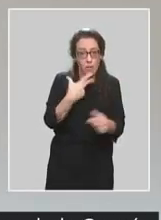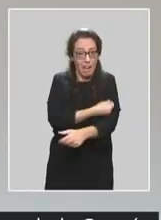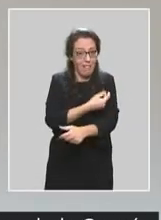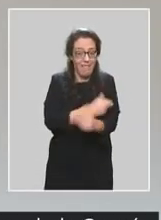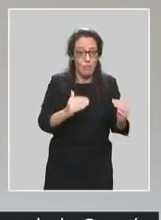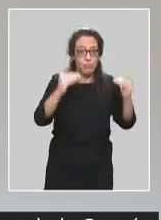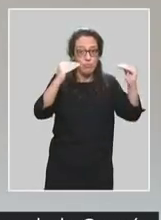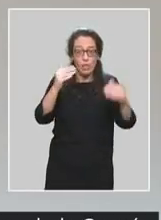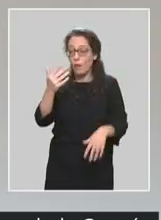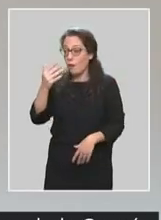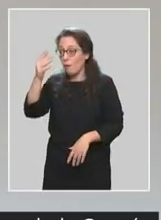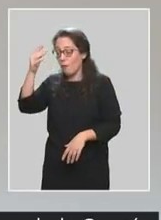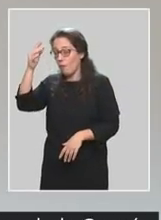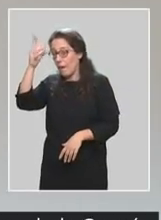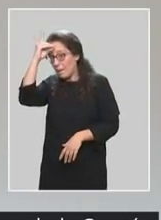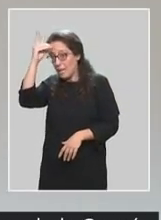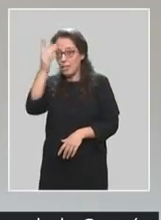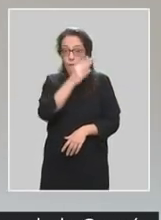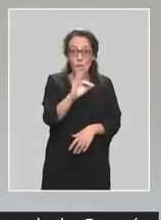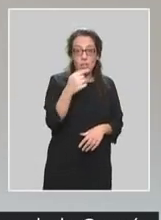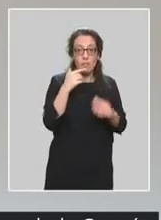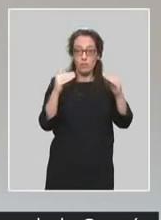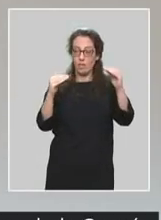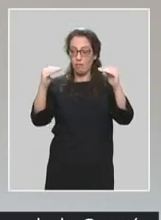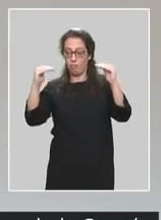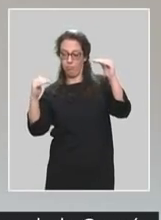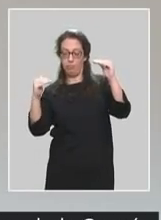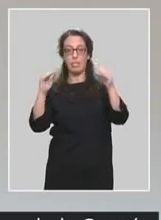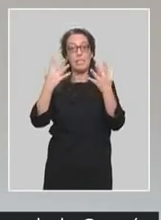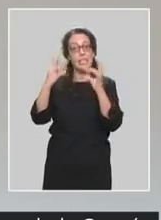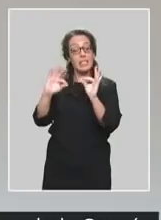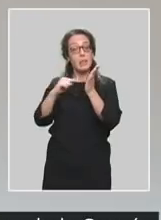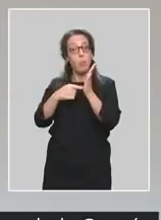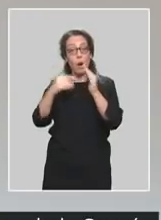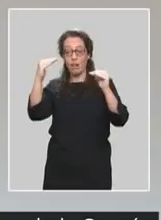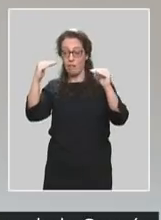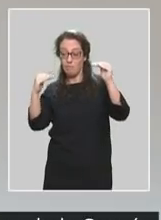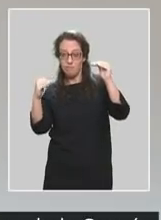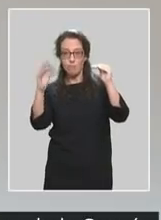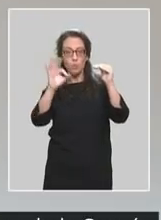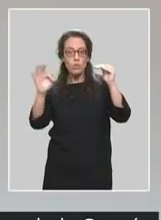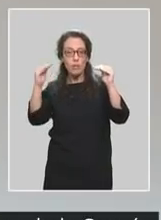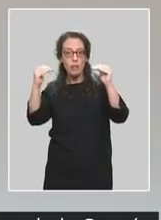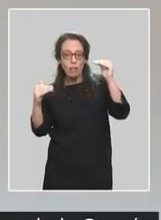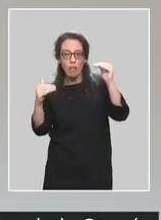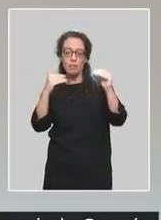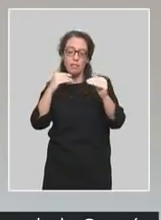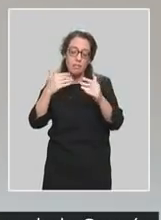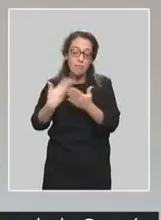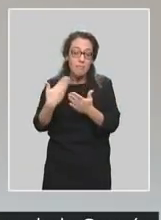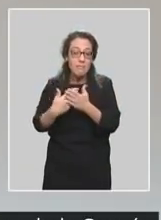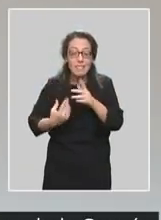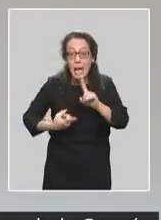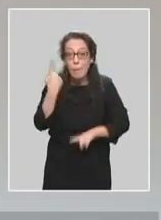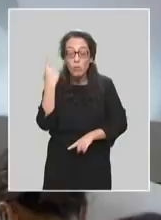l'Allemagne, il y a plus de 10 points d'écart de vaccination entre les deux pays. Donc il est vraiment fondamental de se faire vacciner. Quand ce n'est pas encore